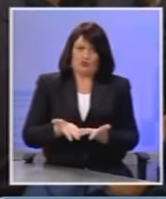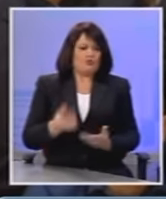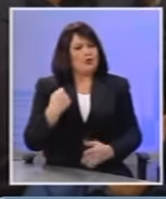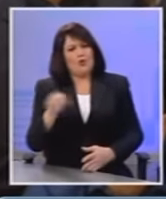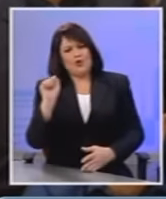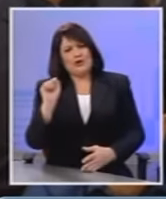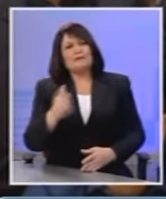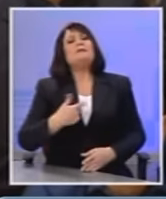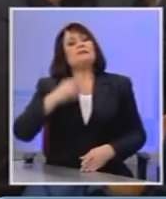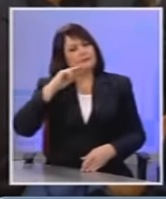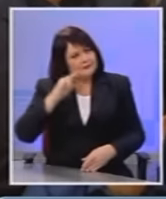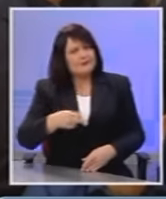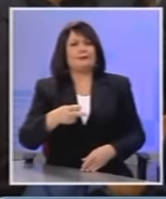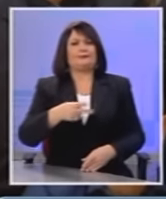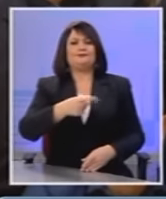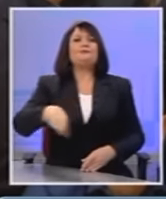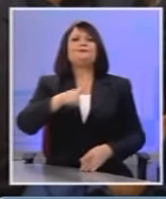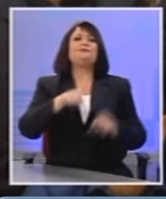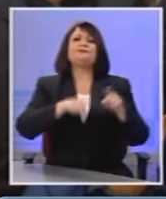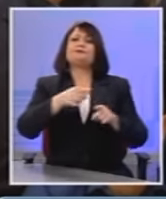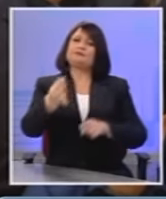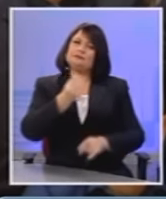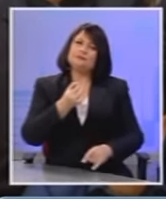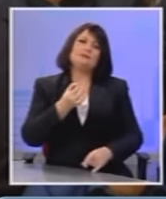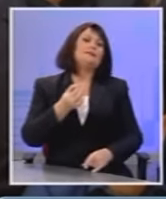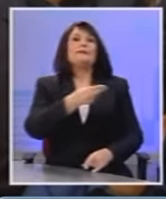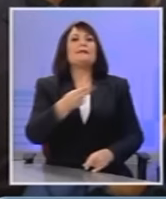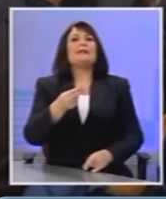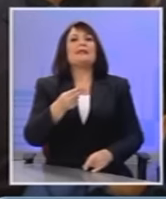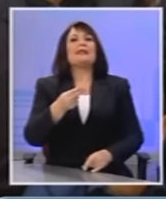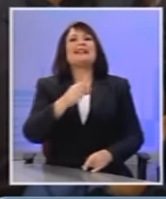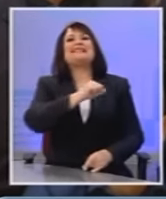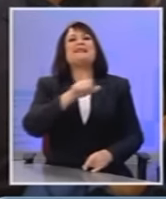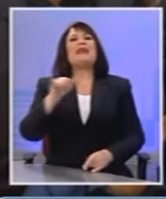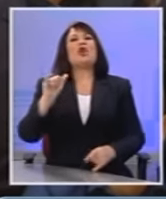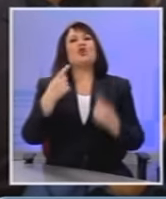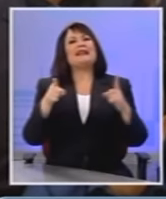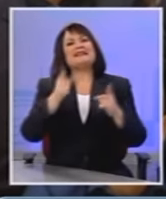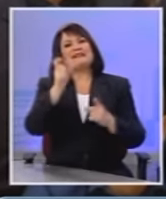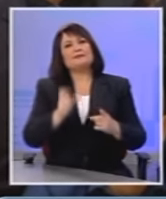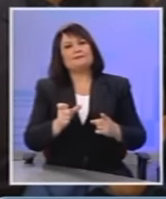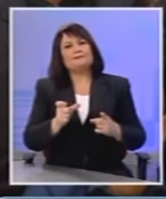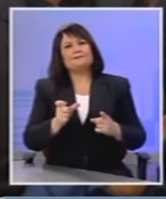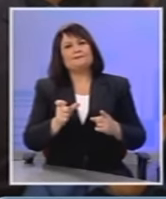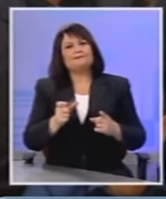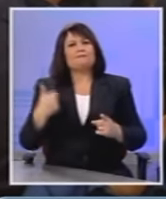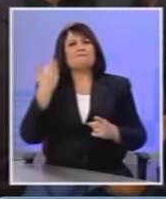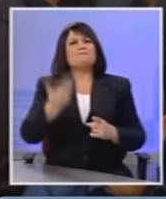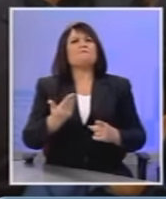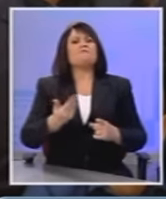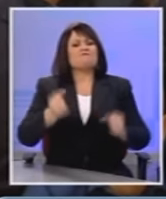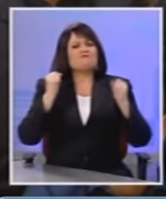θα απαντήσω σε όλους αυτούς με ένα στίχο του Άγγελου Σημειριώτη. Ακατάλητο εγώ και δεν πεθαίνω,